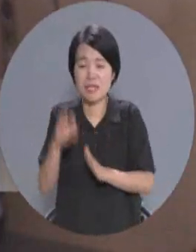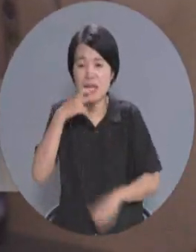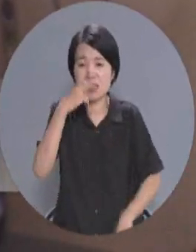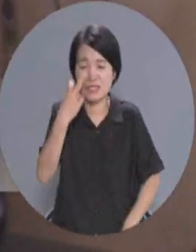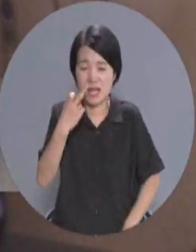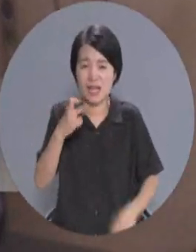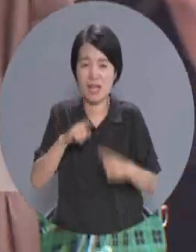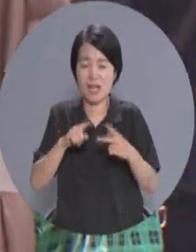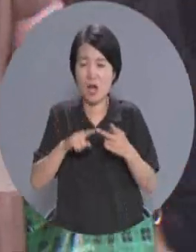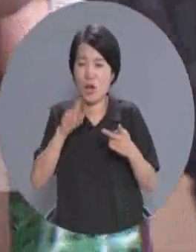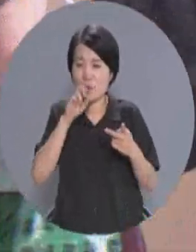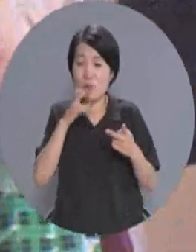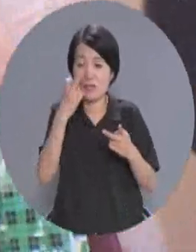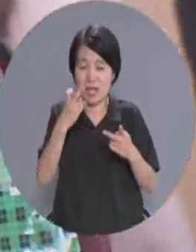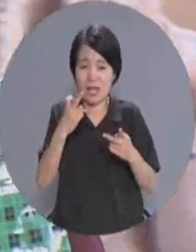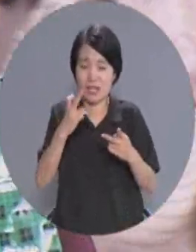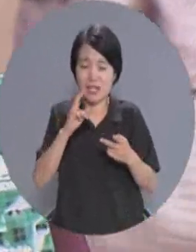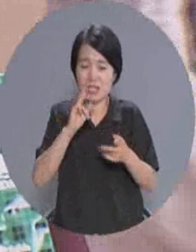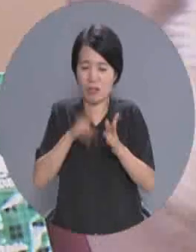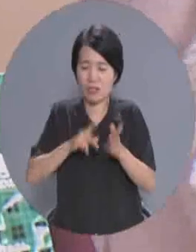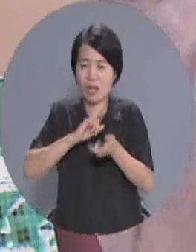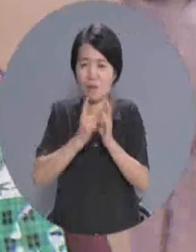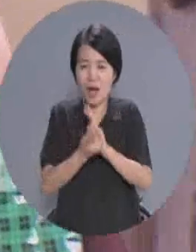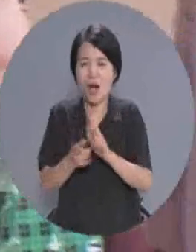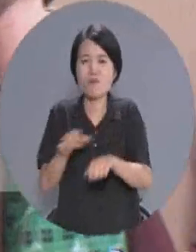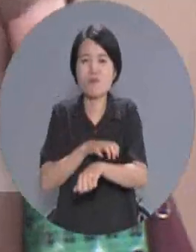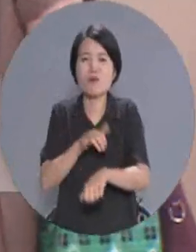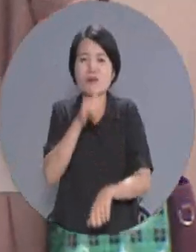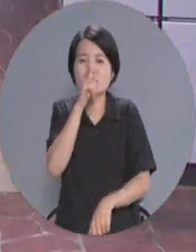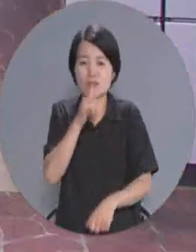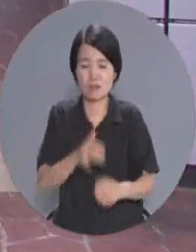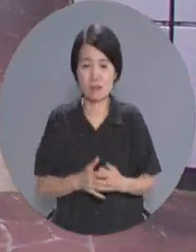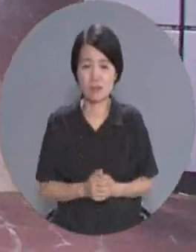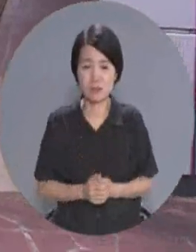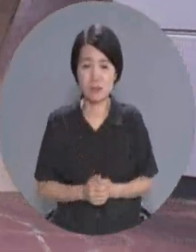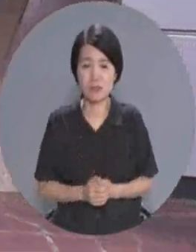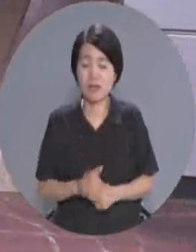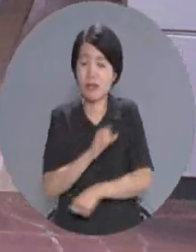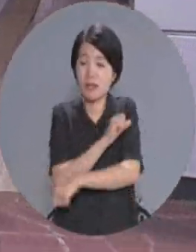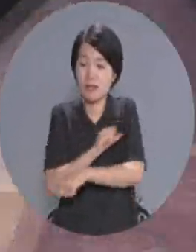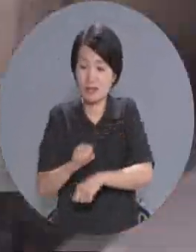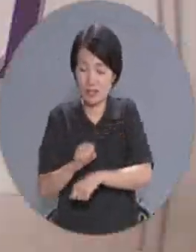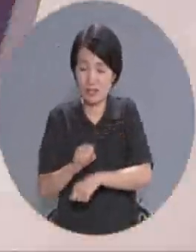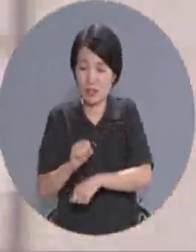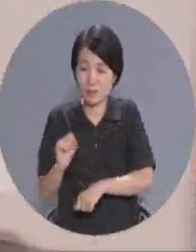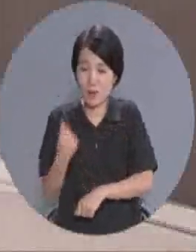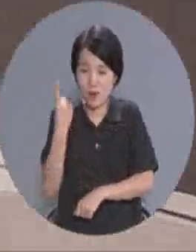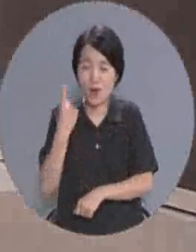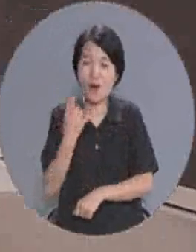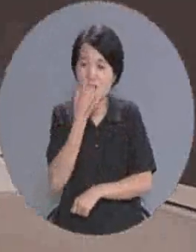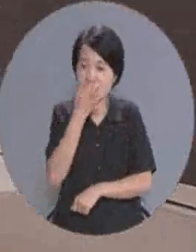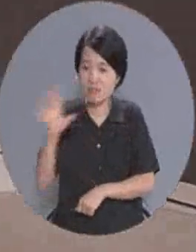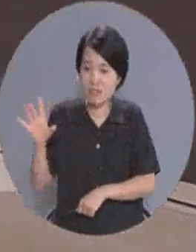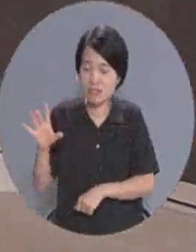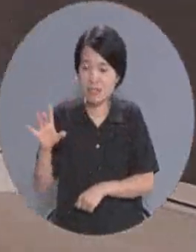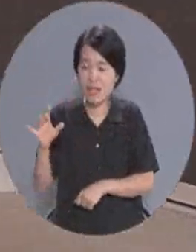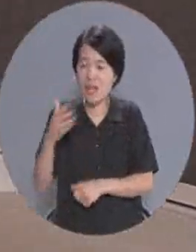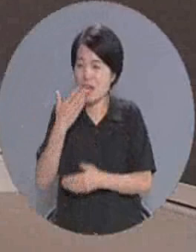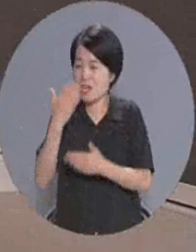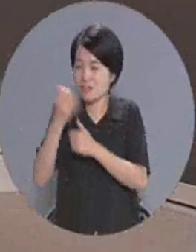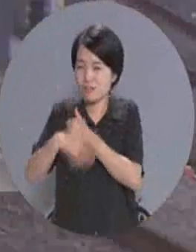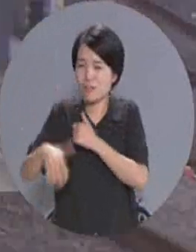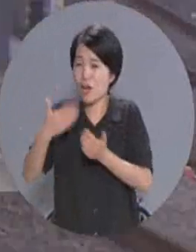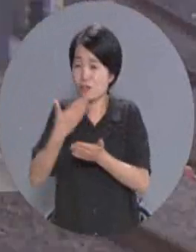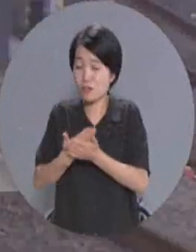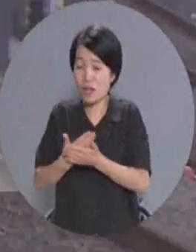익산이나 용산에서 한 번 더 열차를 갈아타야만 했습니다. SRT 연결로 주요 인프라가 몰린